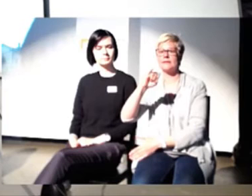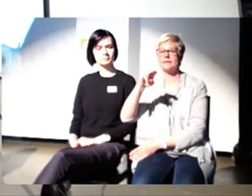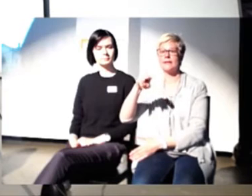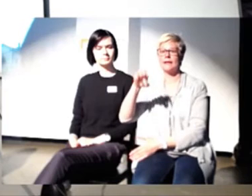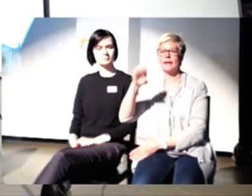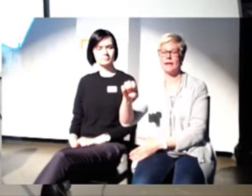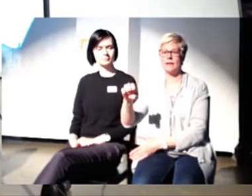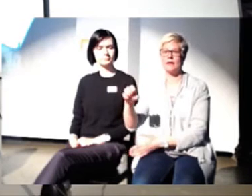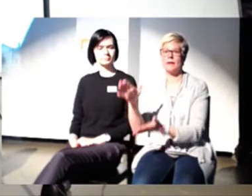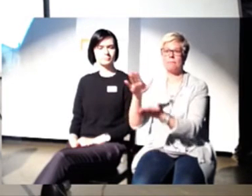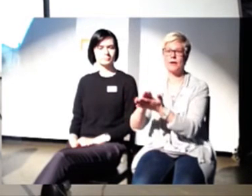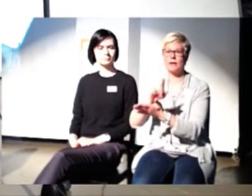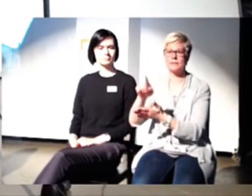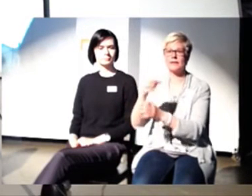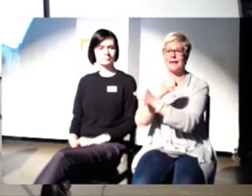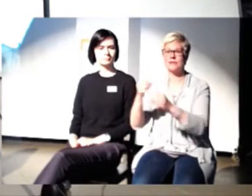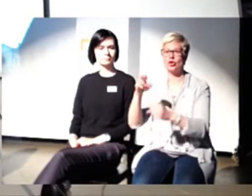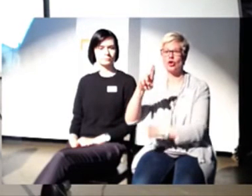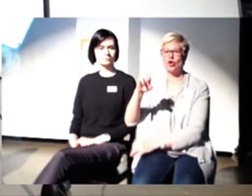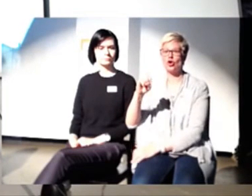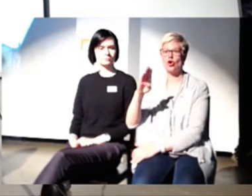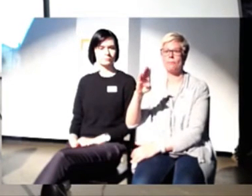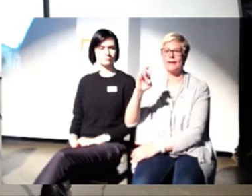Iso-Robertin kadulla. Ja